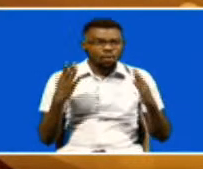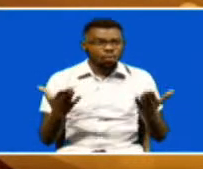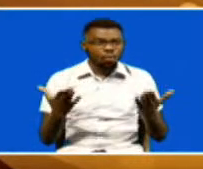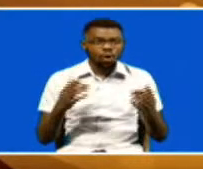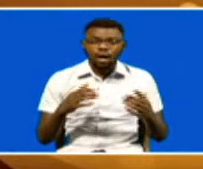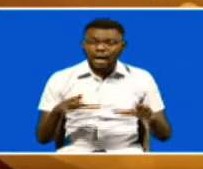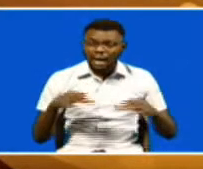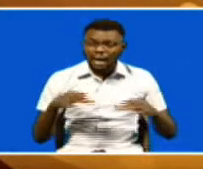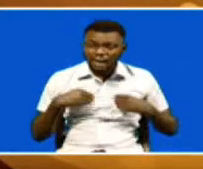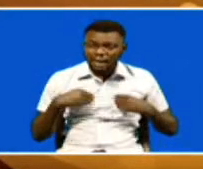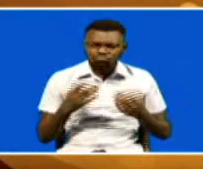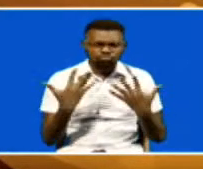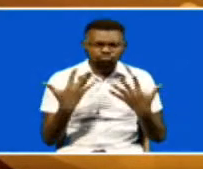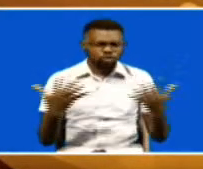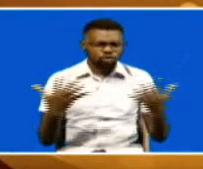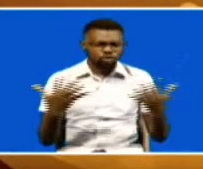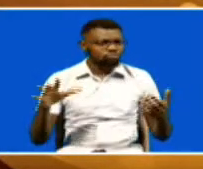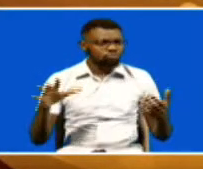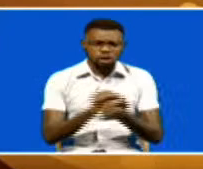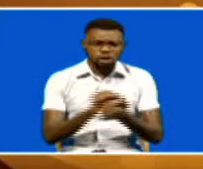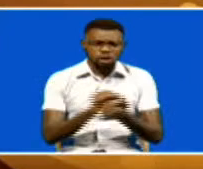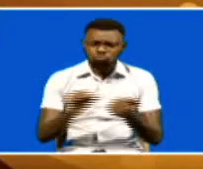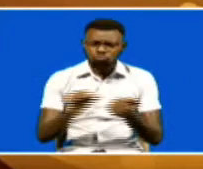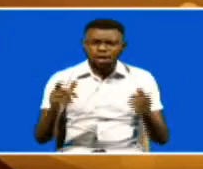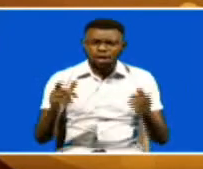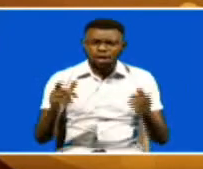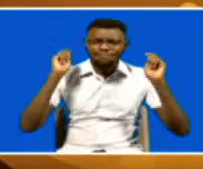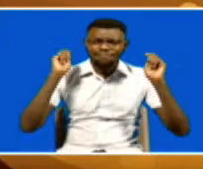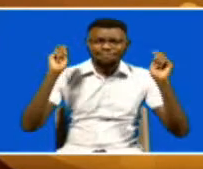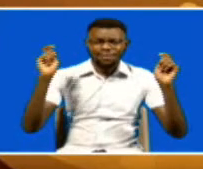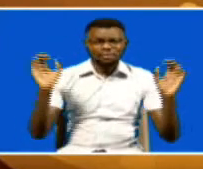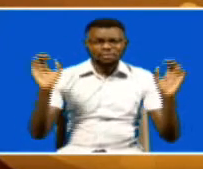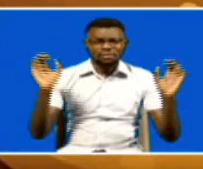hataruhusu mali ya Mkenya yeyote kuharibiwa kwa misingi kwamba muungano wa Azimio